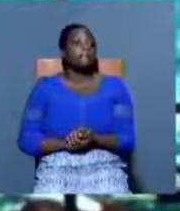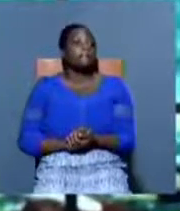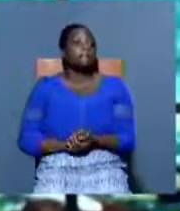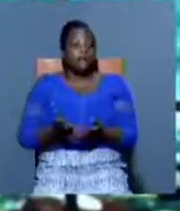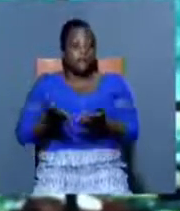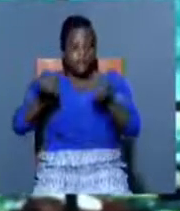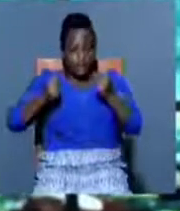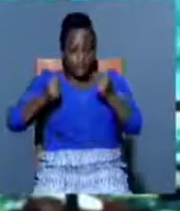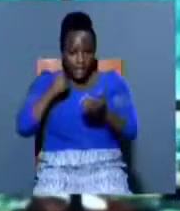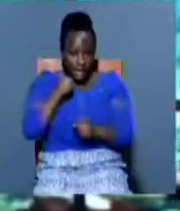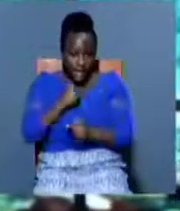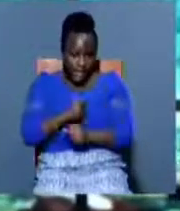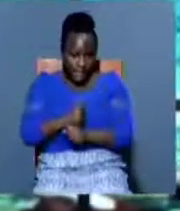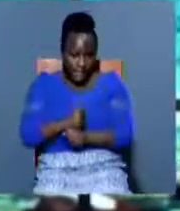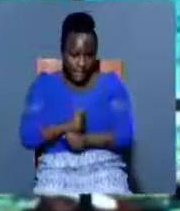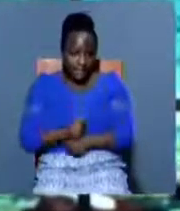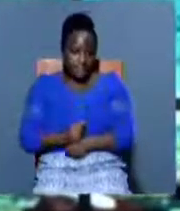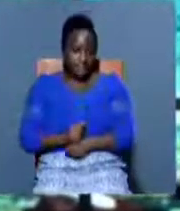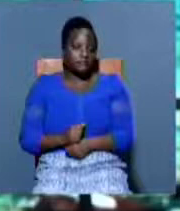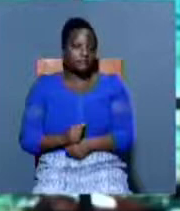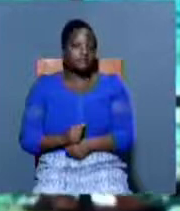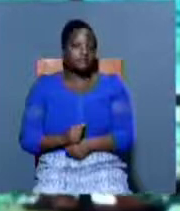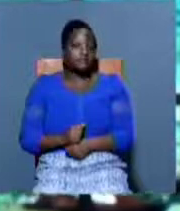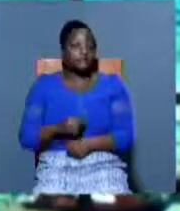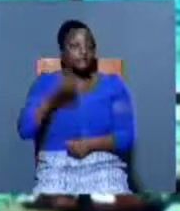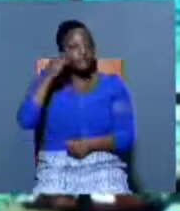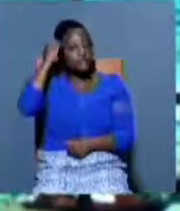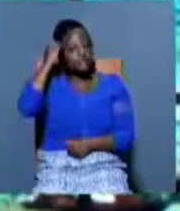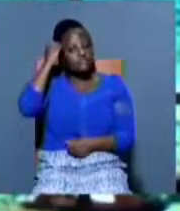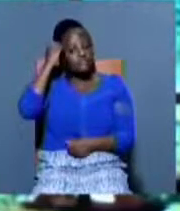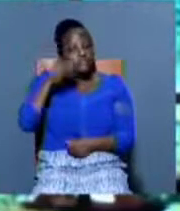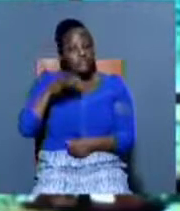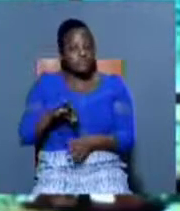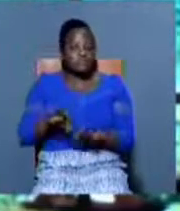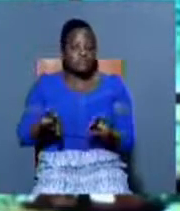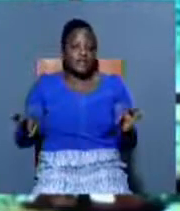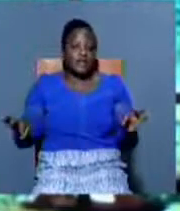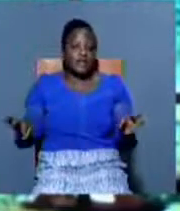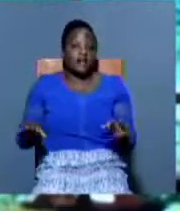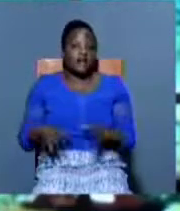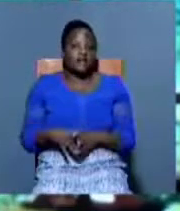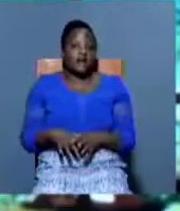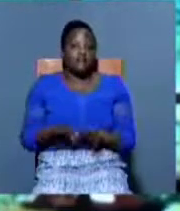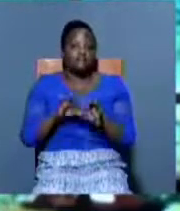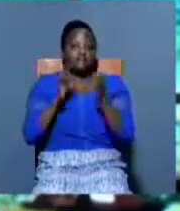wakipata kazi huwa wanafikiri kutengana na familia zao.